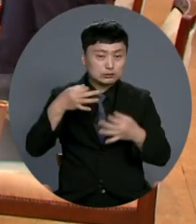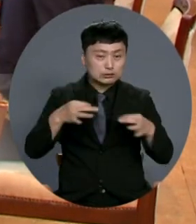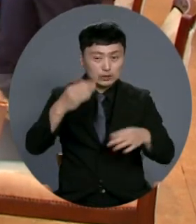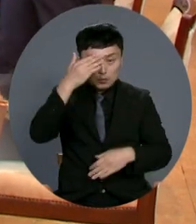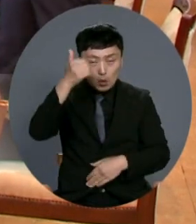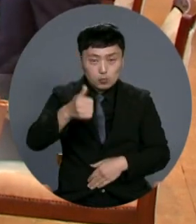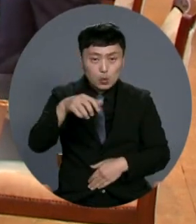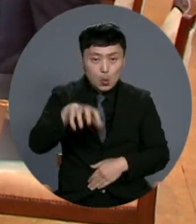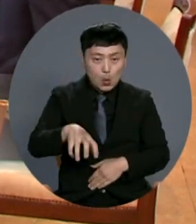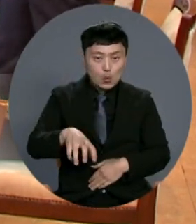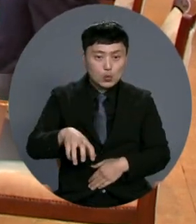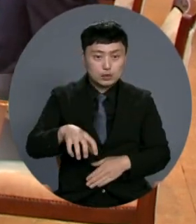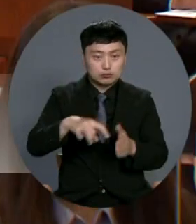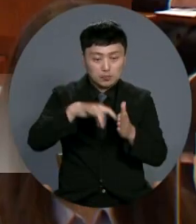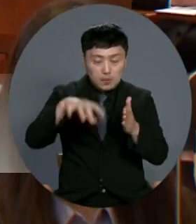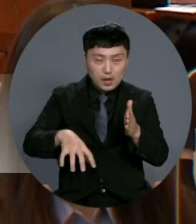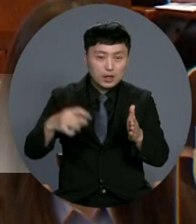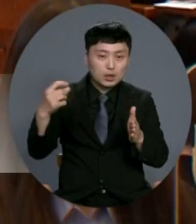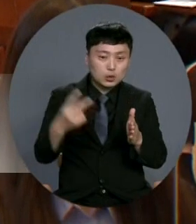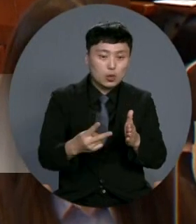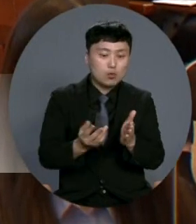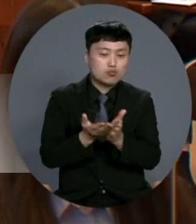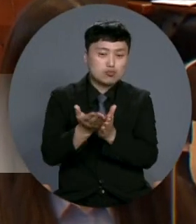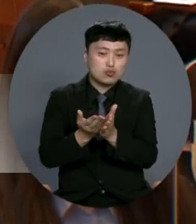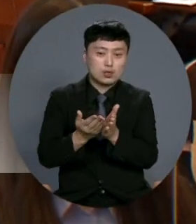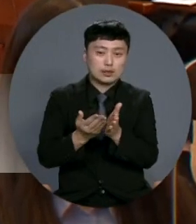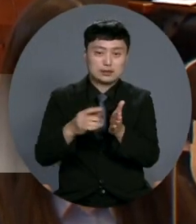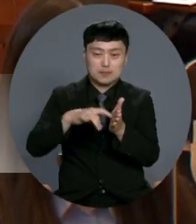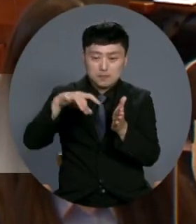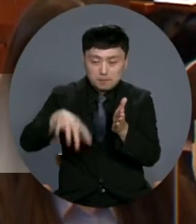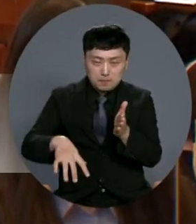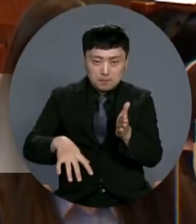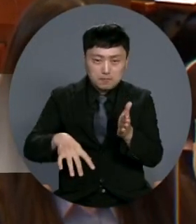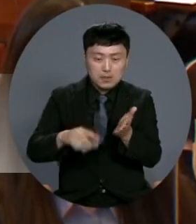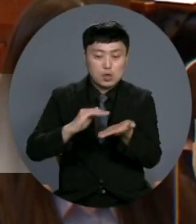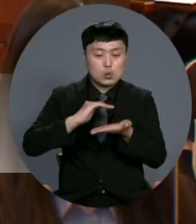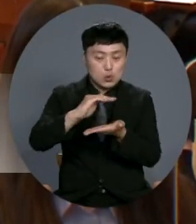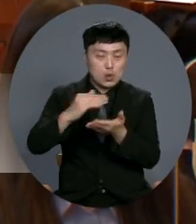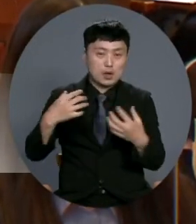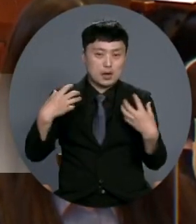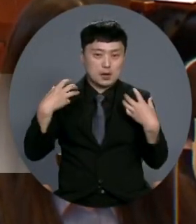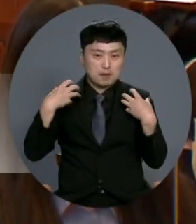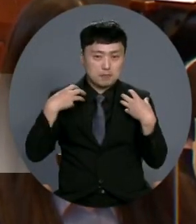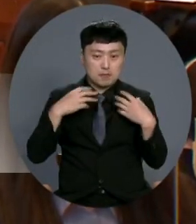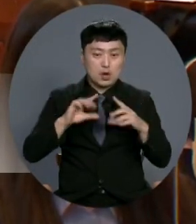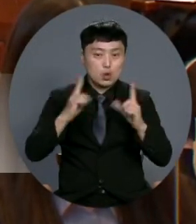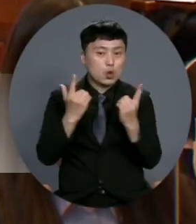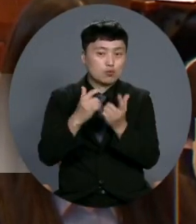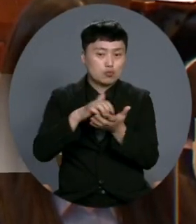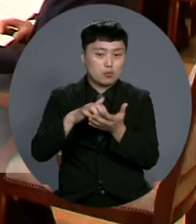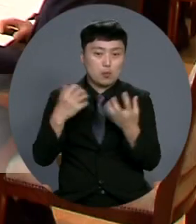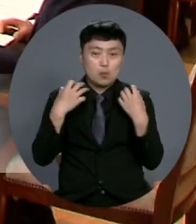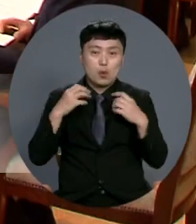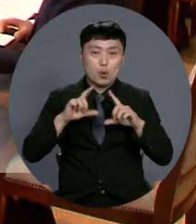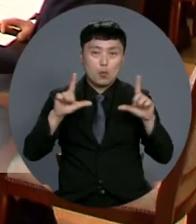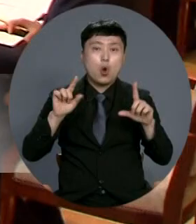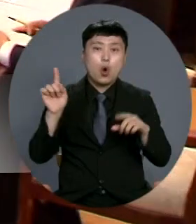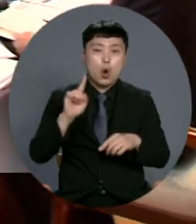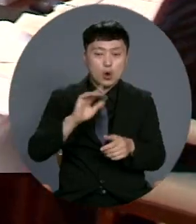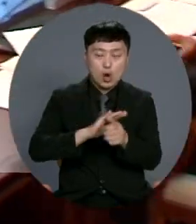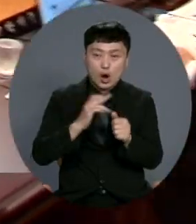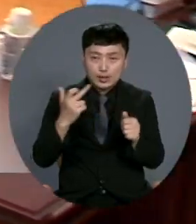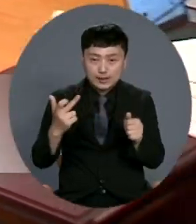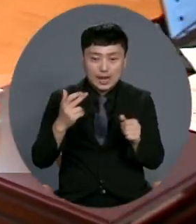대구경북본부에서 대구지방국세청과 대구본부세관, 대구지방조달청, 동국지방통계청 국감을 하고 경산에